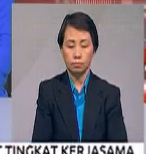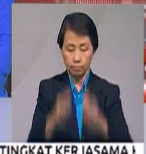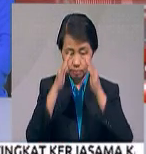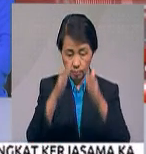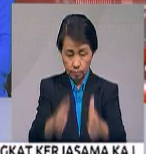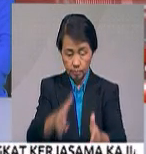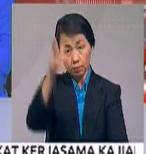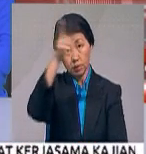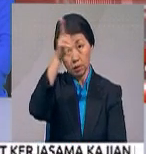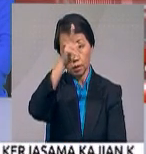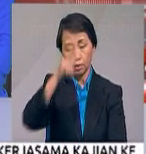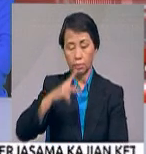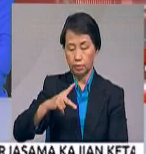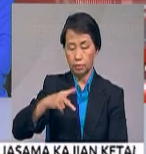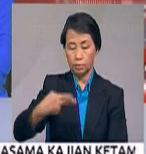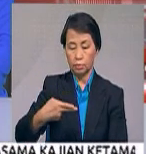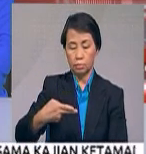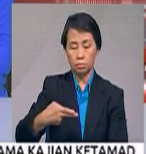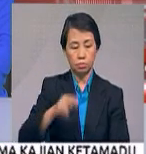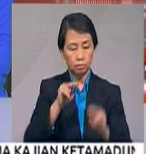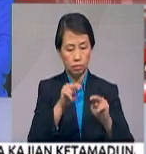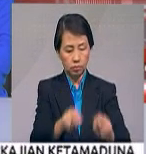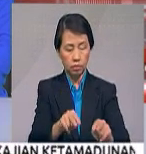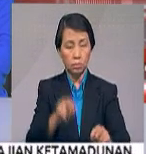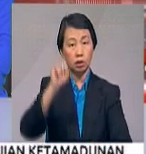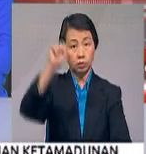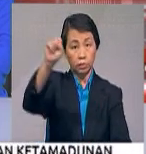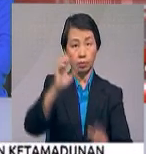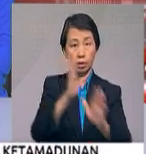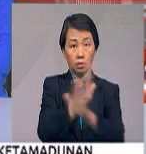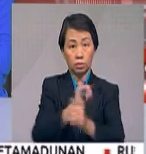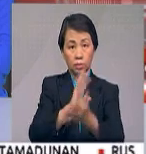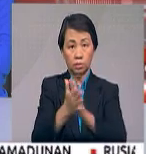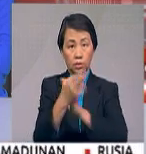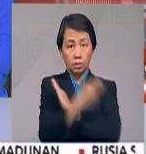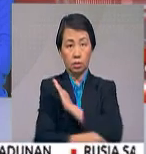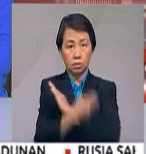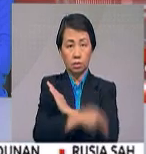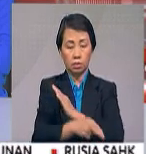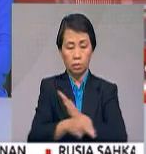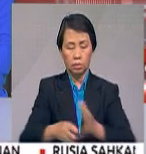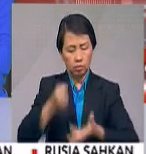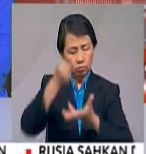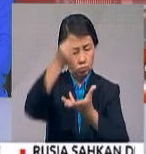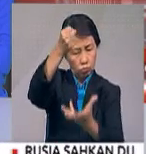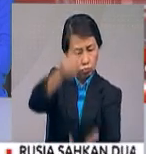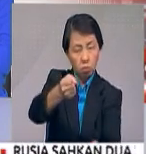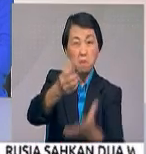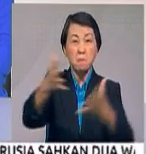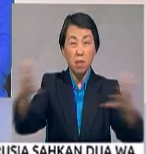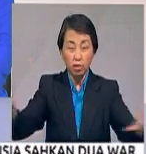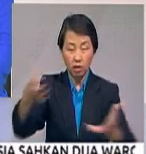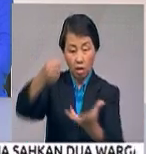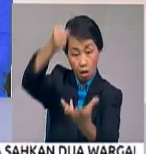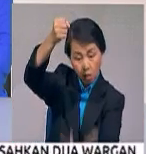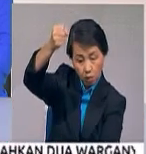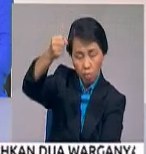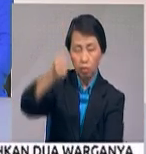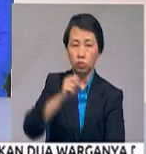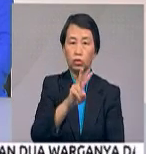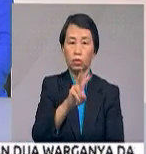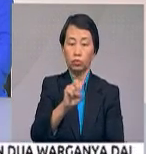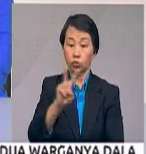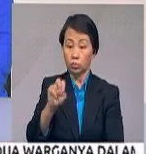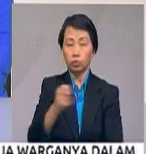Keprihatinan Kerajaan Pakatan Harapan PH menyaksikan Sabah dan Sarawak menjadi negeri-negeri yang menerima peruntukan terbesar belanjawan